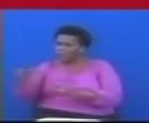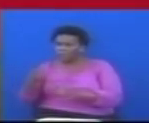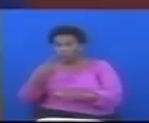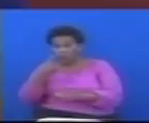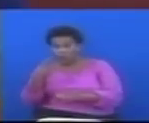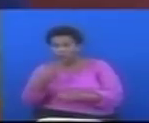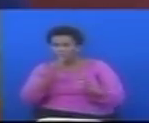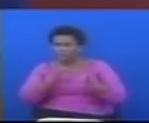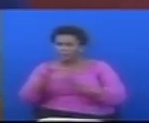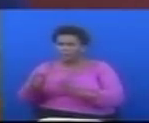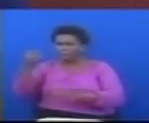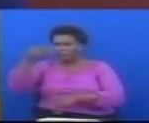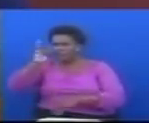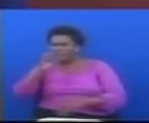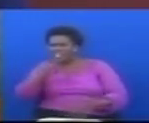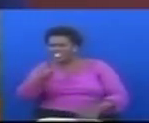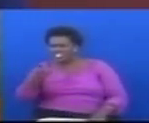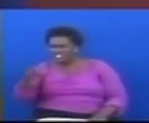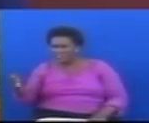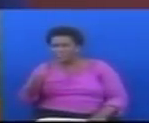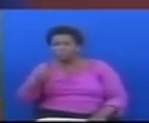muhimu.